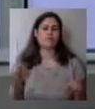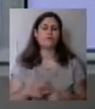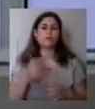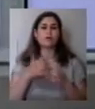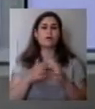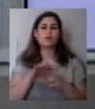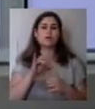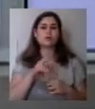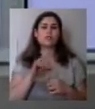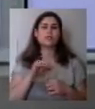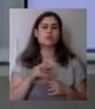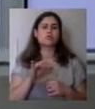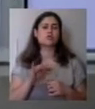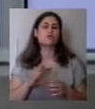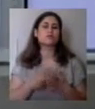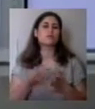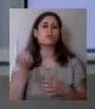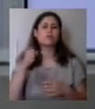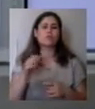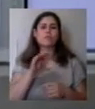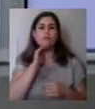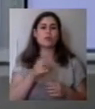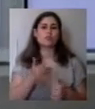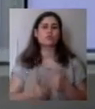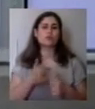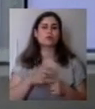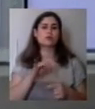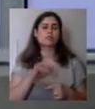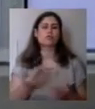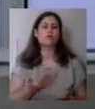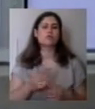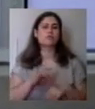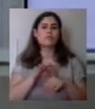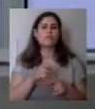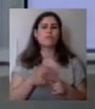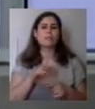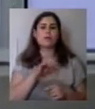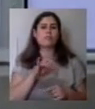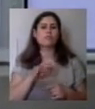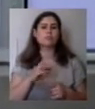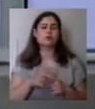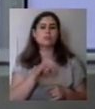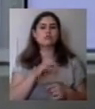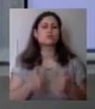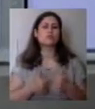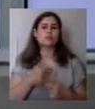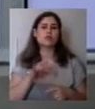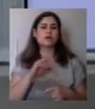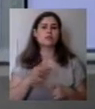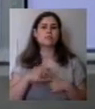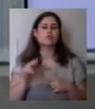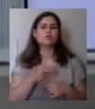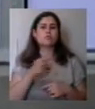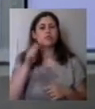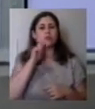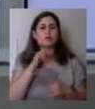Херсонець Олексій Сільцов став переможцем професійного турніру з ММА, який відбувся у Лазурному. Його суперником на ринзі був чемпіон України